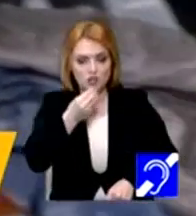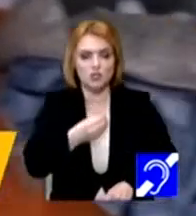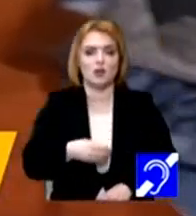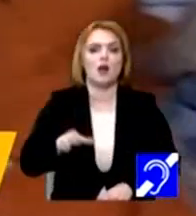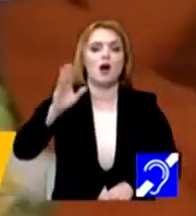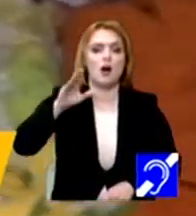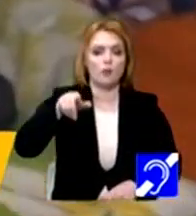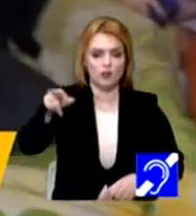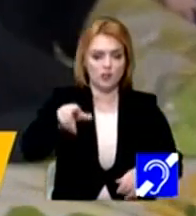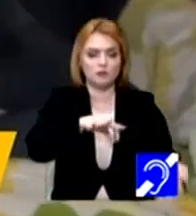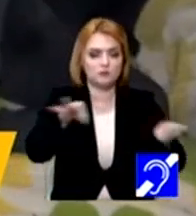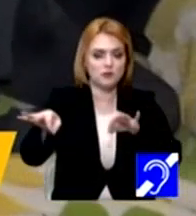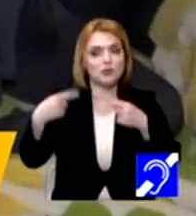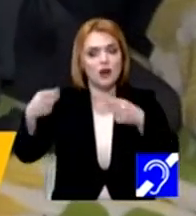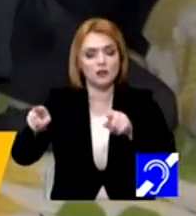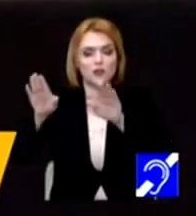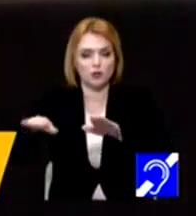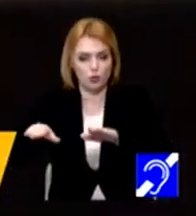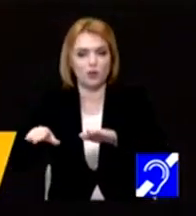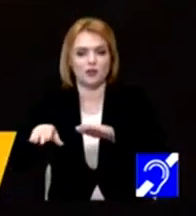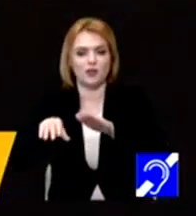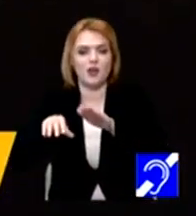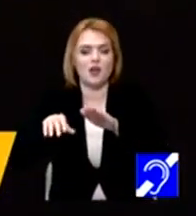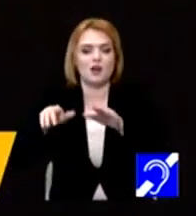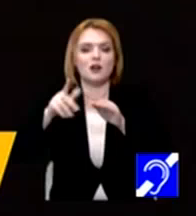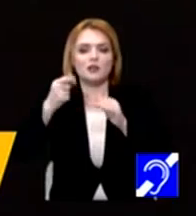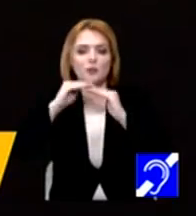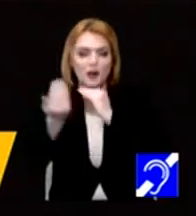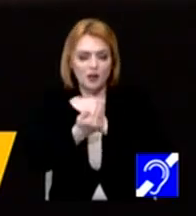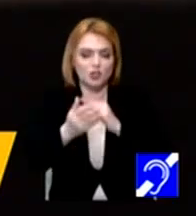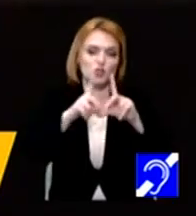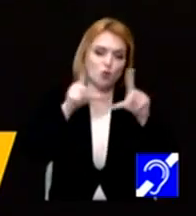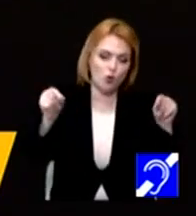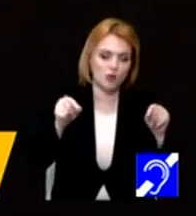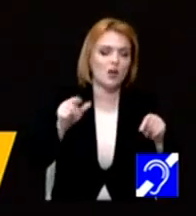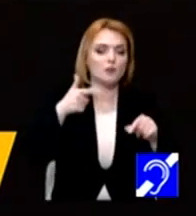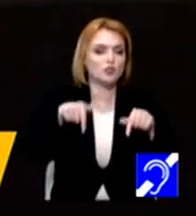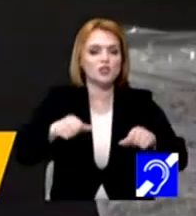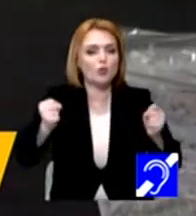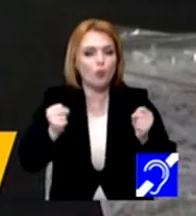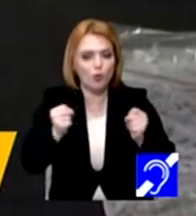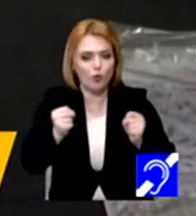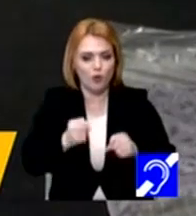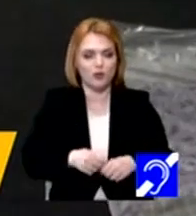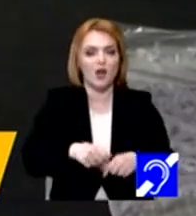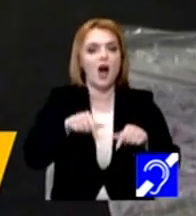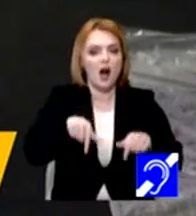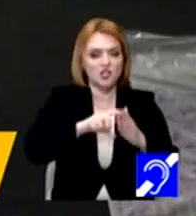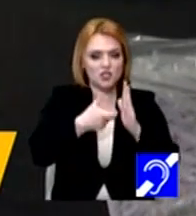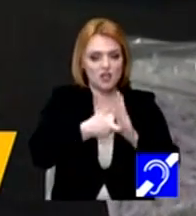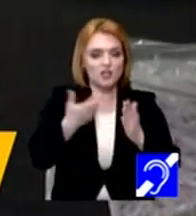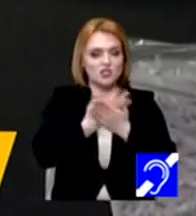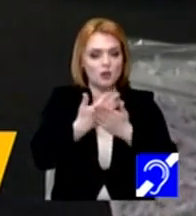sunt direcționați către alte adăposturi din școli și grădinițe, întrucât aici este mai frig. Dar chiar și aici, în sala acestui cinematograf,